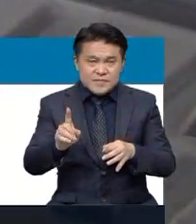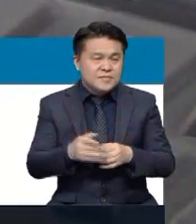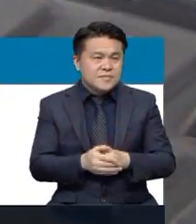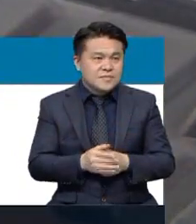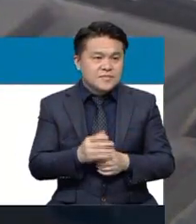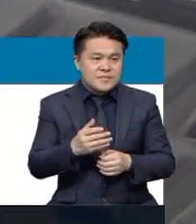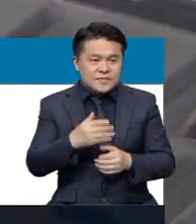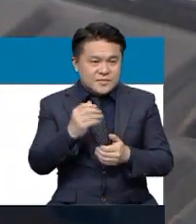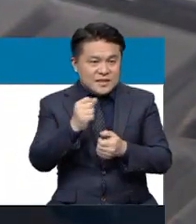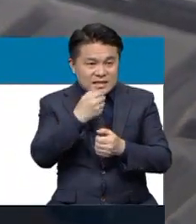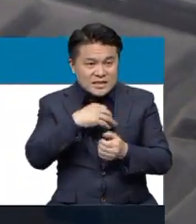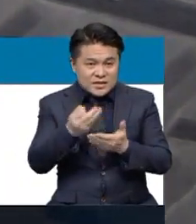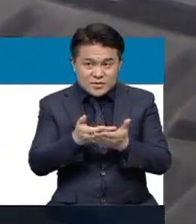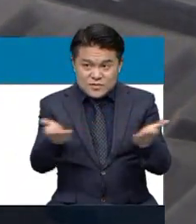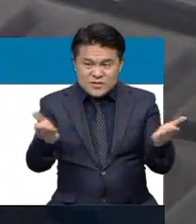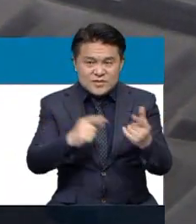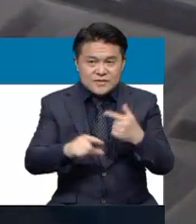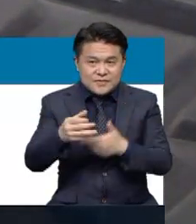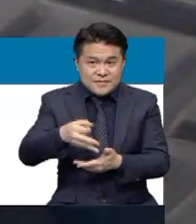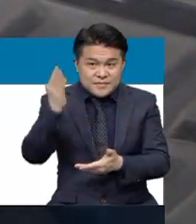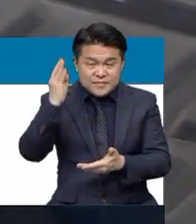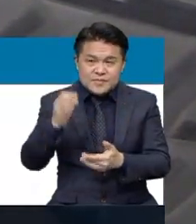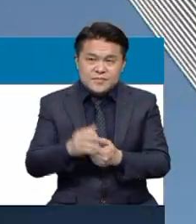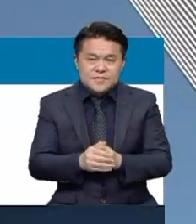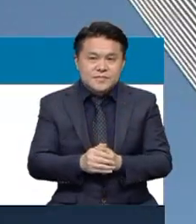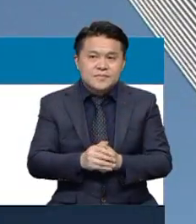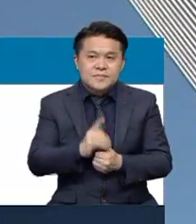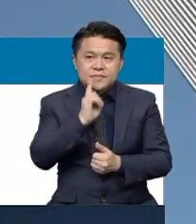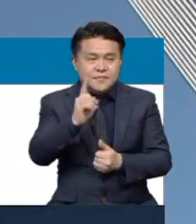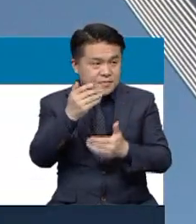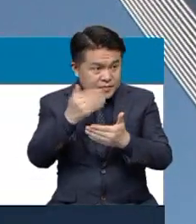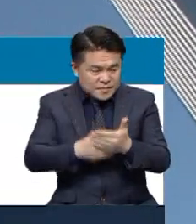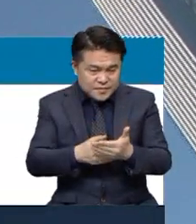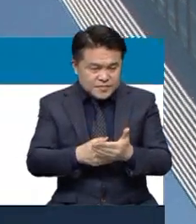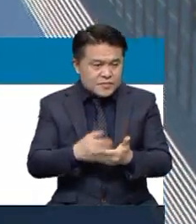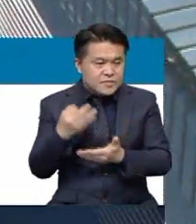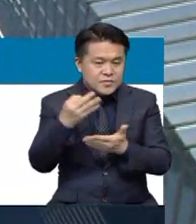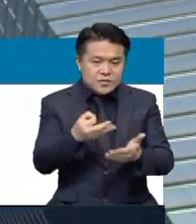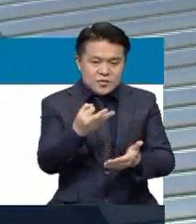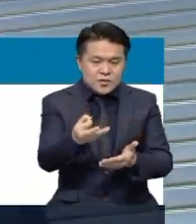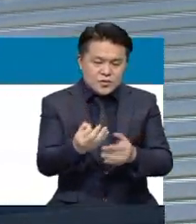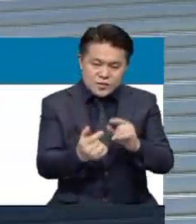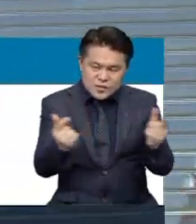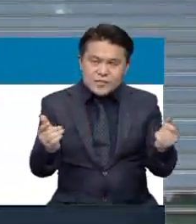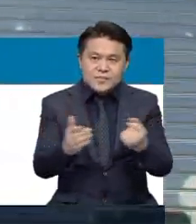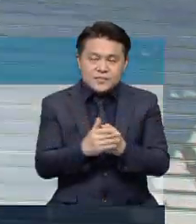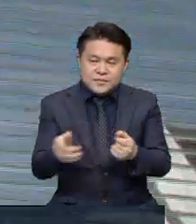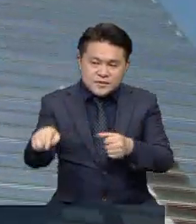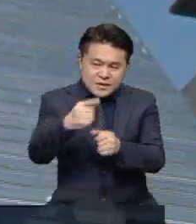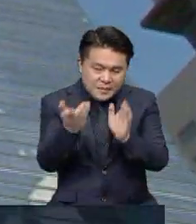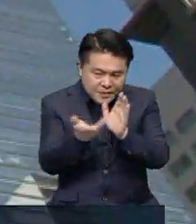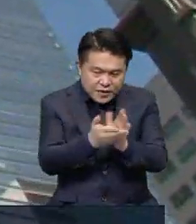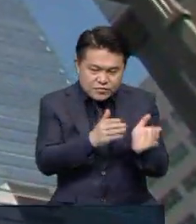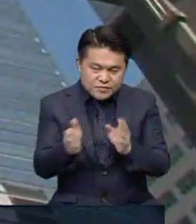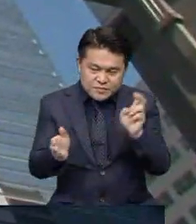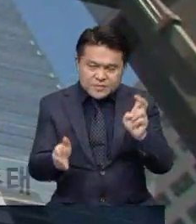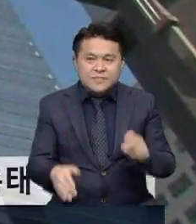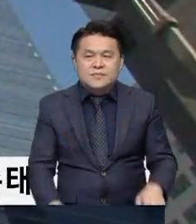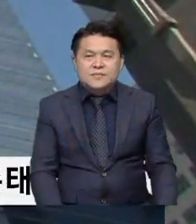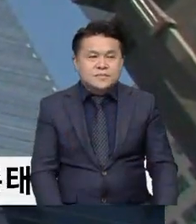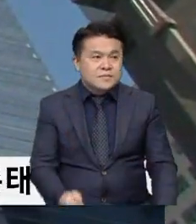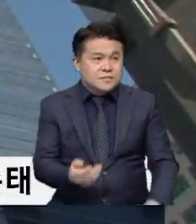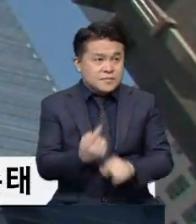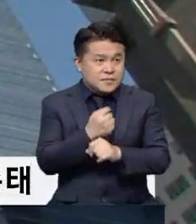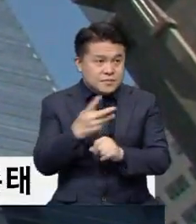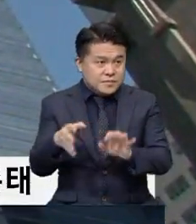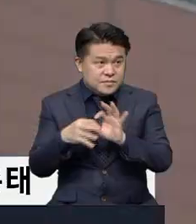보는 시각이 많은 것 같습니다. 위원에 따라 상속 가액이 달라질 테니까 상황에 맞춰서 준비를 하게 될 것 같습니다. 지난해 삼성 일가가